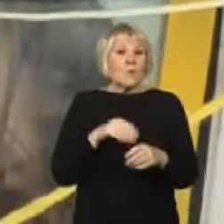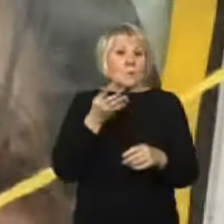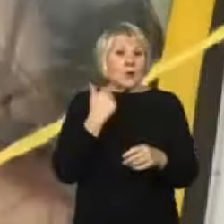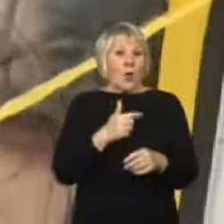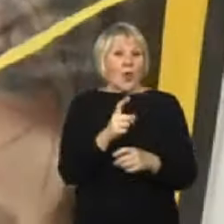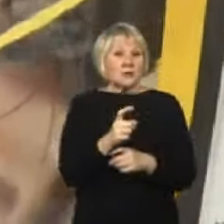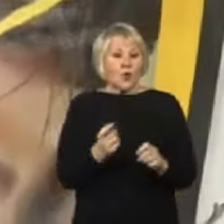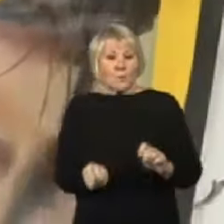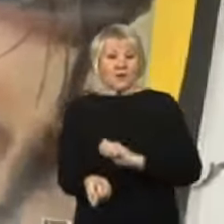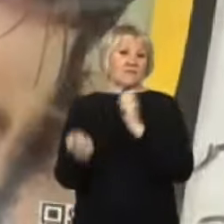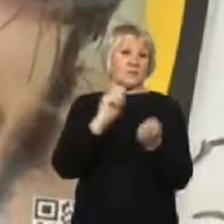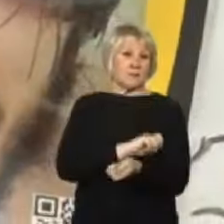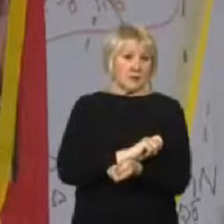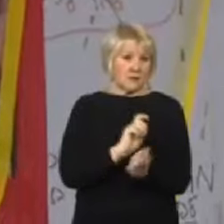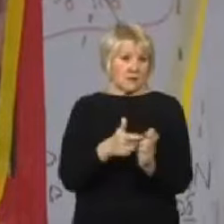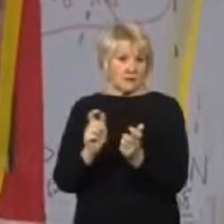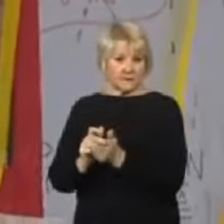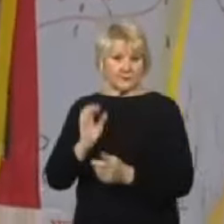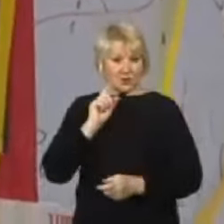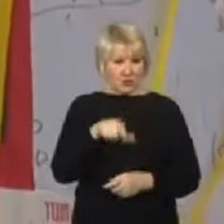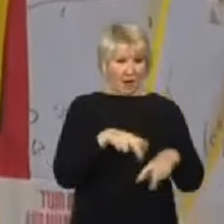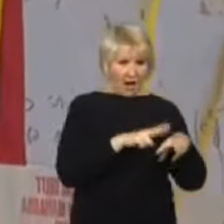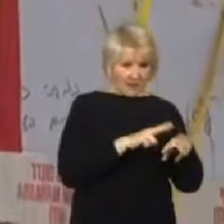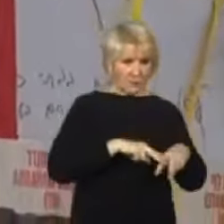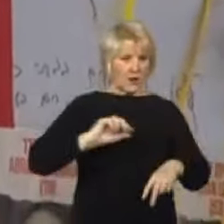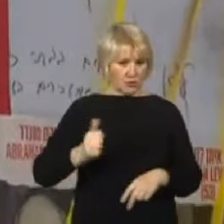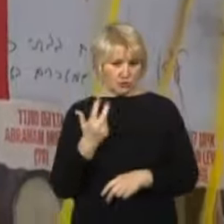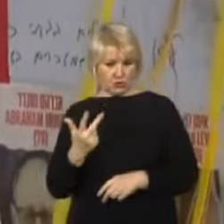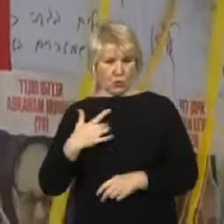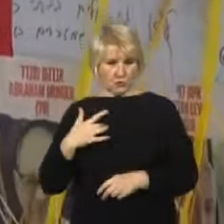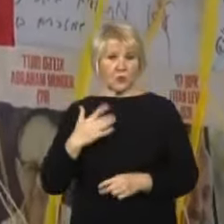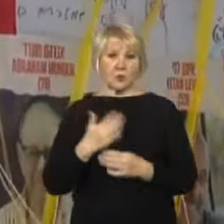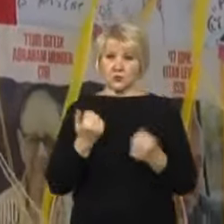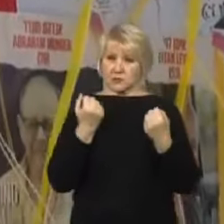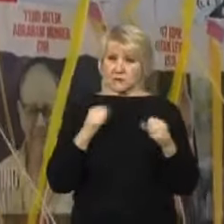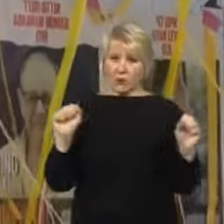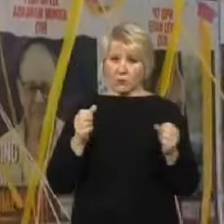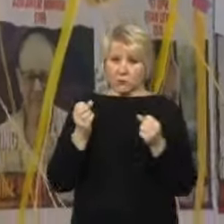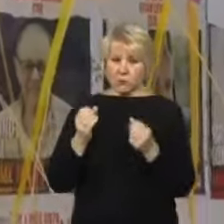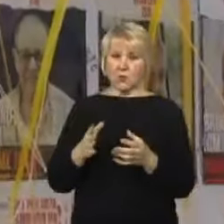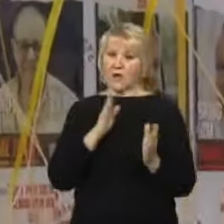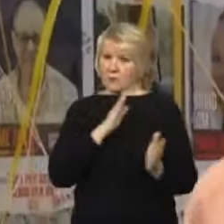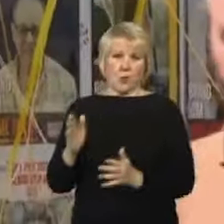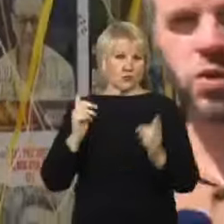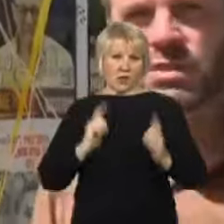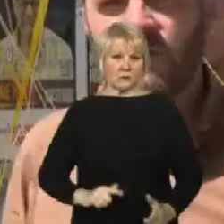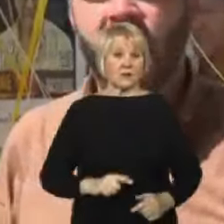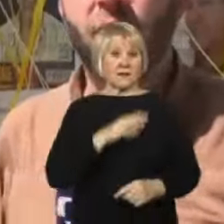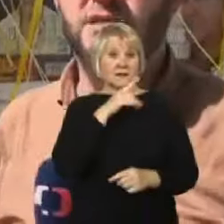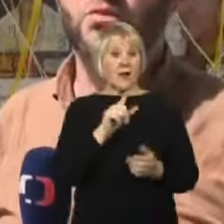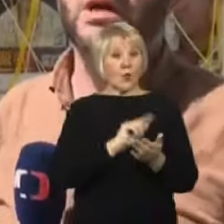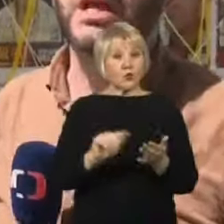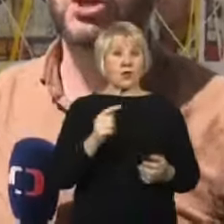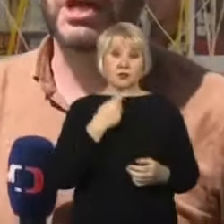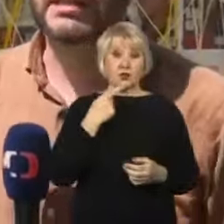v listopadu. Noa Argamaniová a 3 další rukojmí jsou na svobodě a v pořádku. Podle izraelských úřadů zůstává